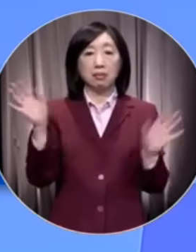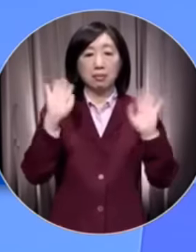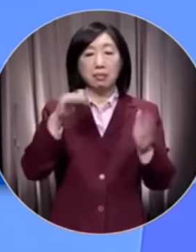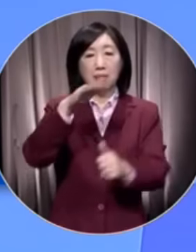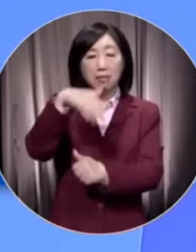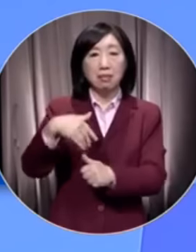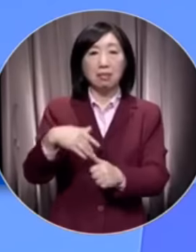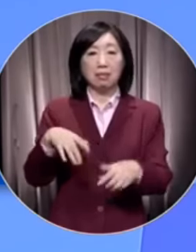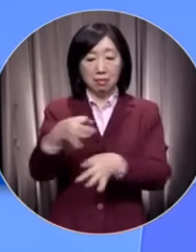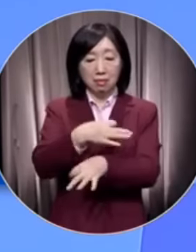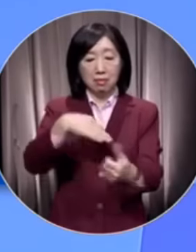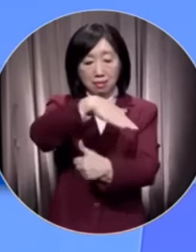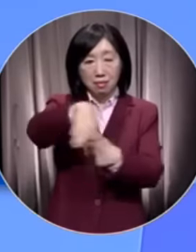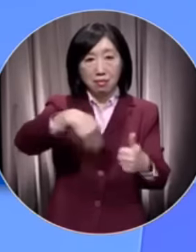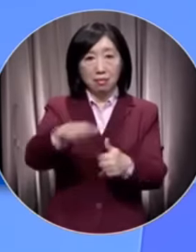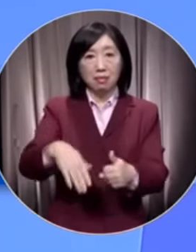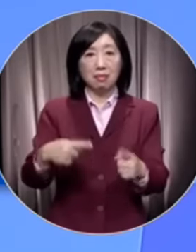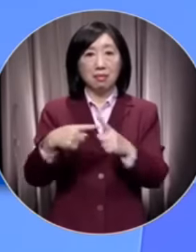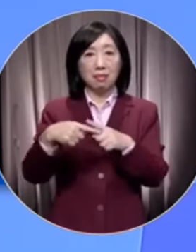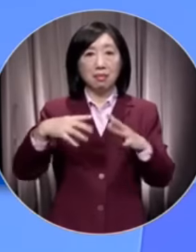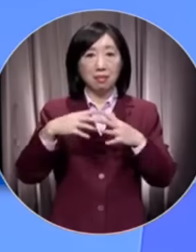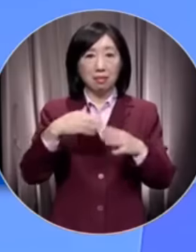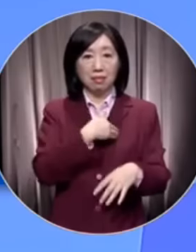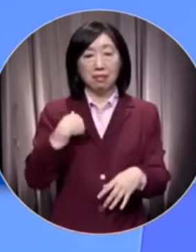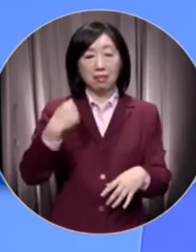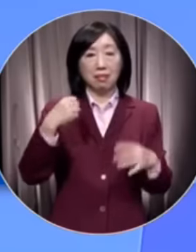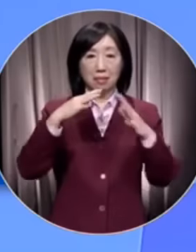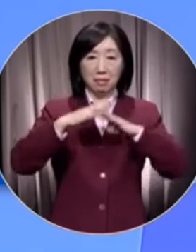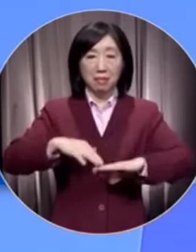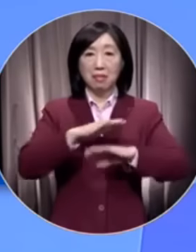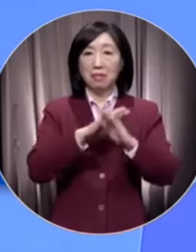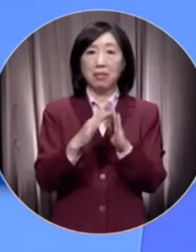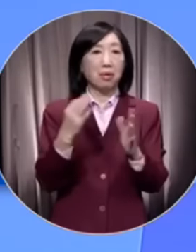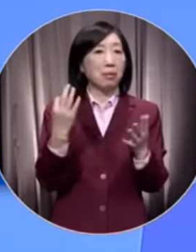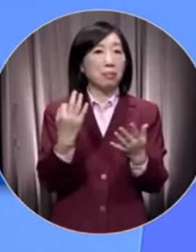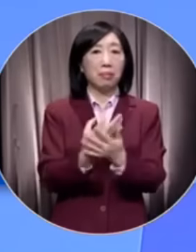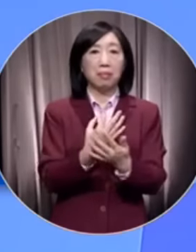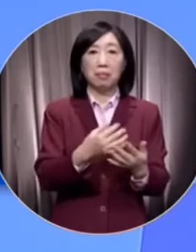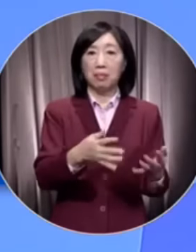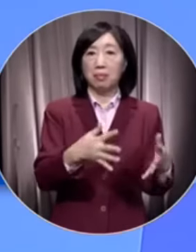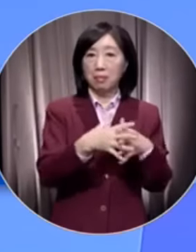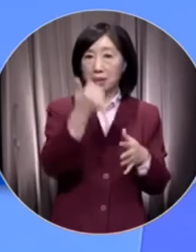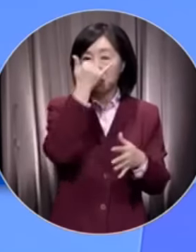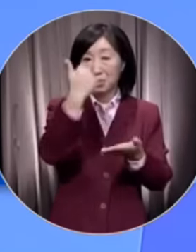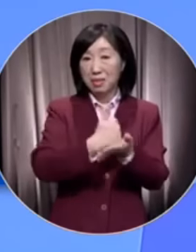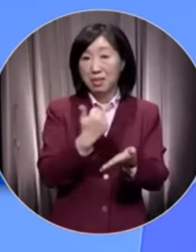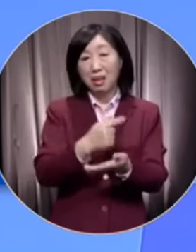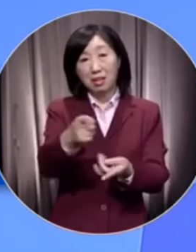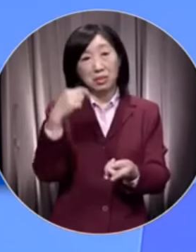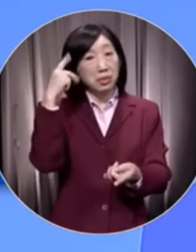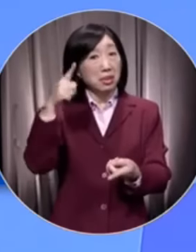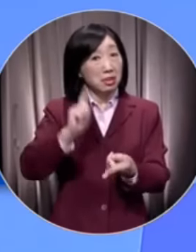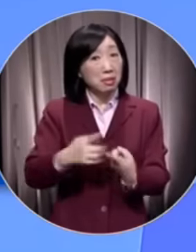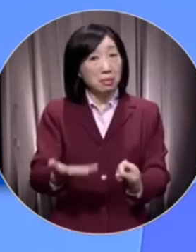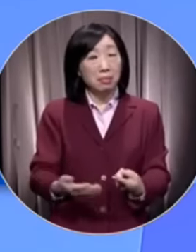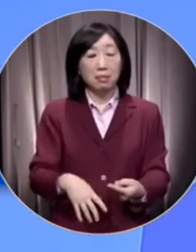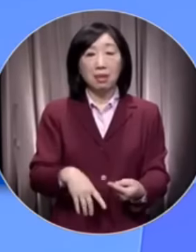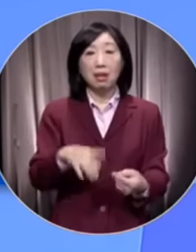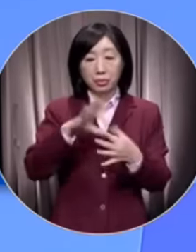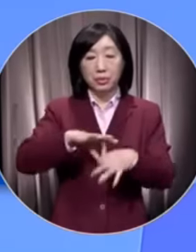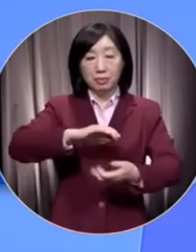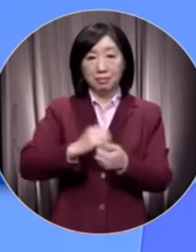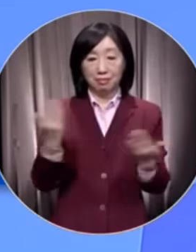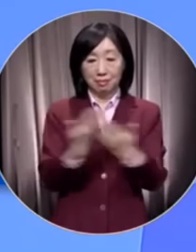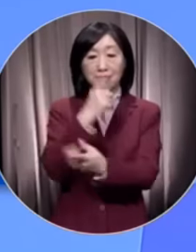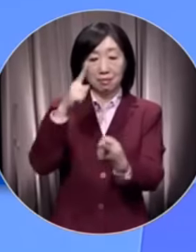孤立、能源不稳、美猪开放，我们还能经历这样的不确定吗？所以我们一定要换对的人，对的